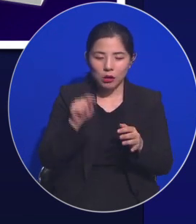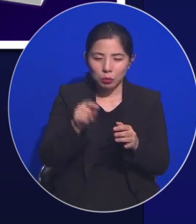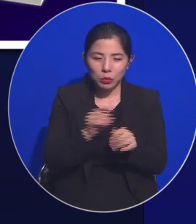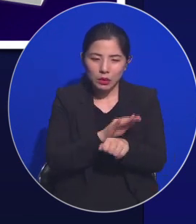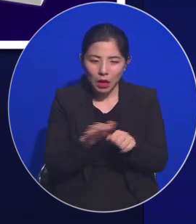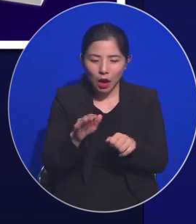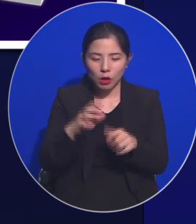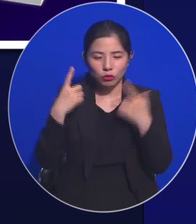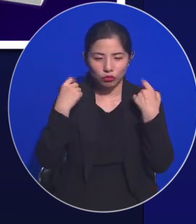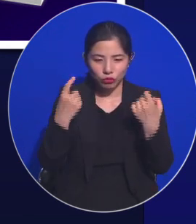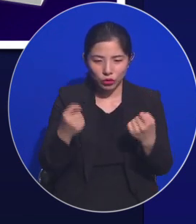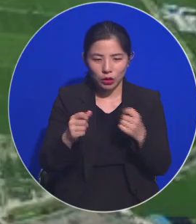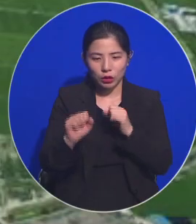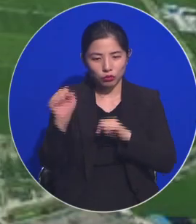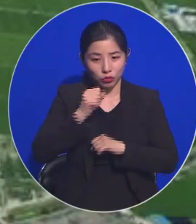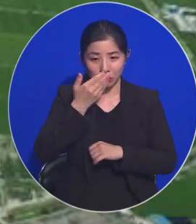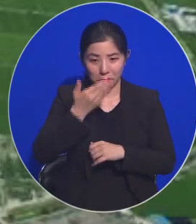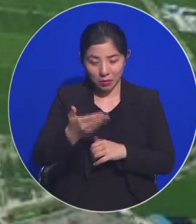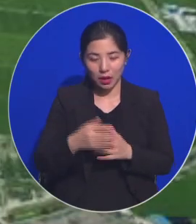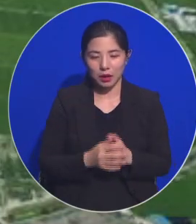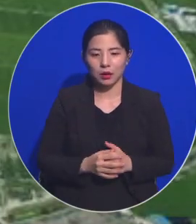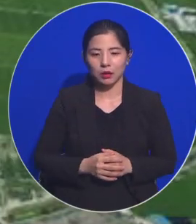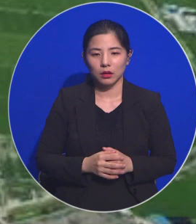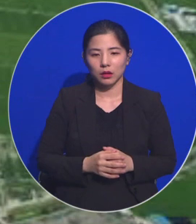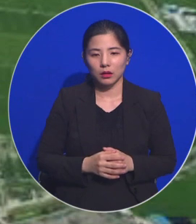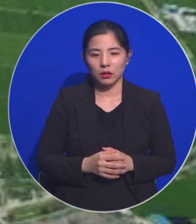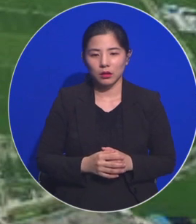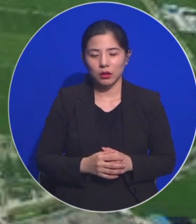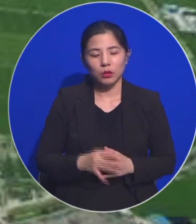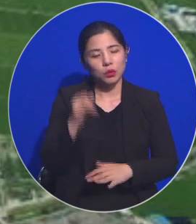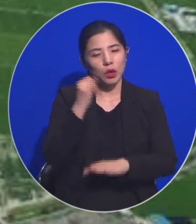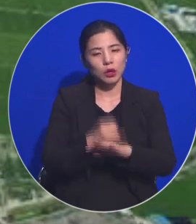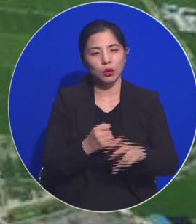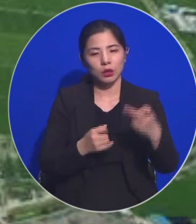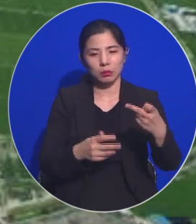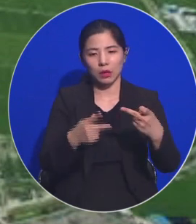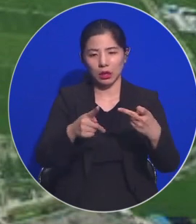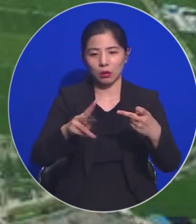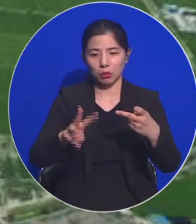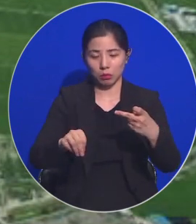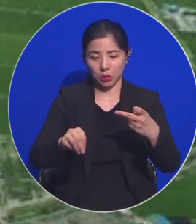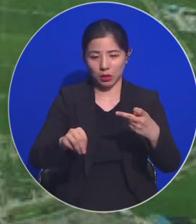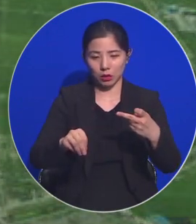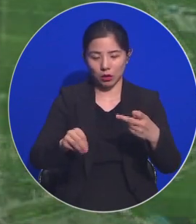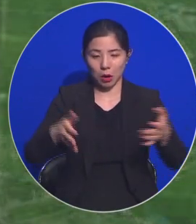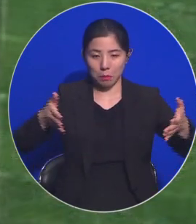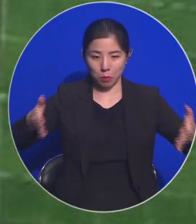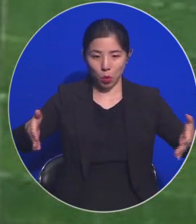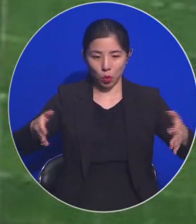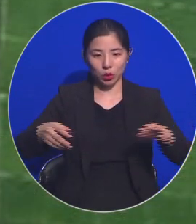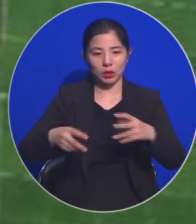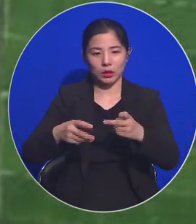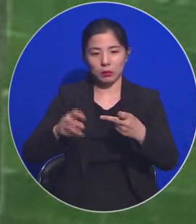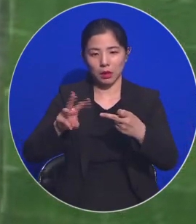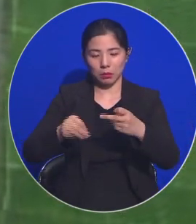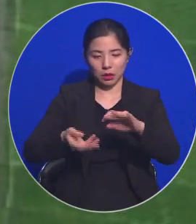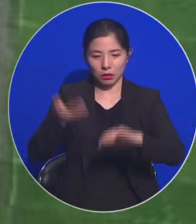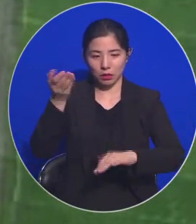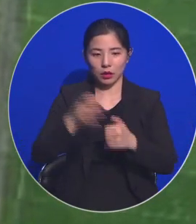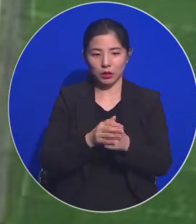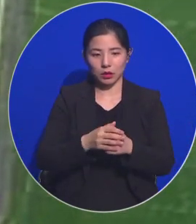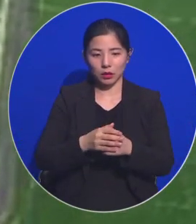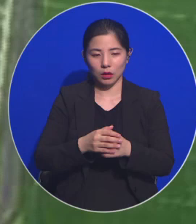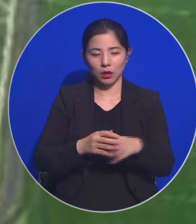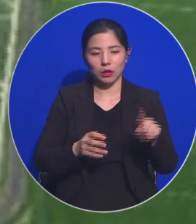주행 차량 제가 깁니다 시험 성 규모는 최소 12 틀로 미터 길이의 폭 12m 이상으로 부지 면적은